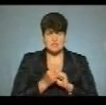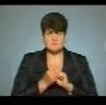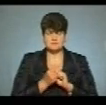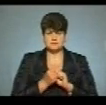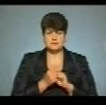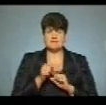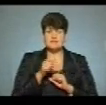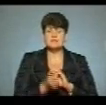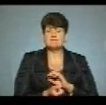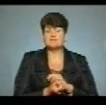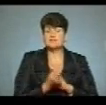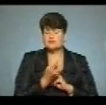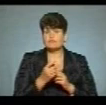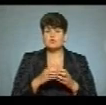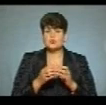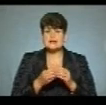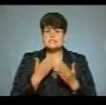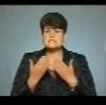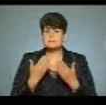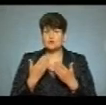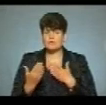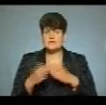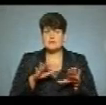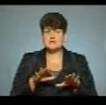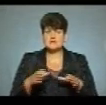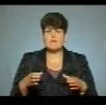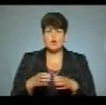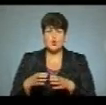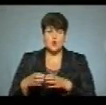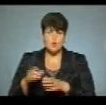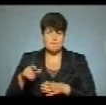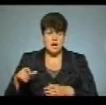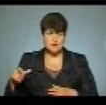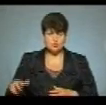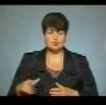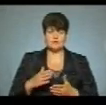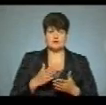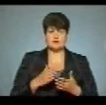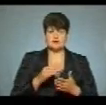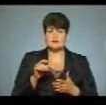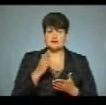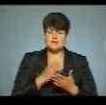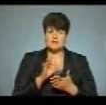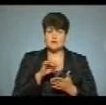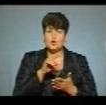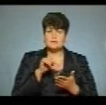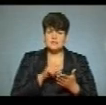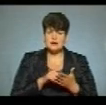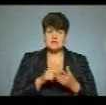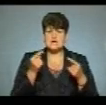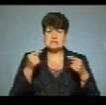Він виник в результаті спілкування з місцевою громадою і підіймає питання занепаду